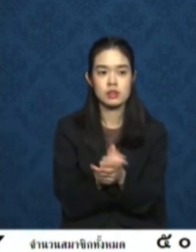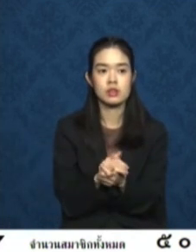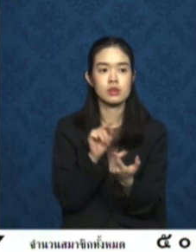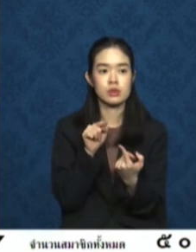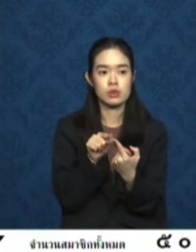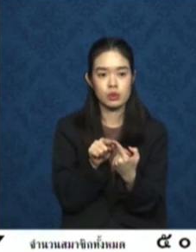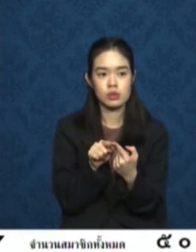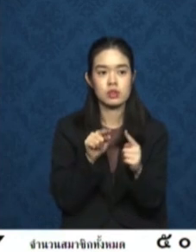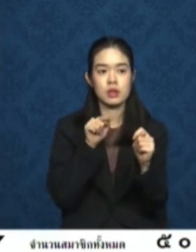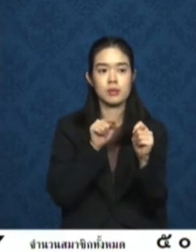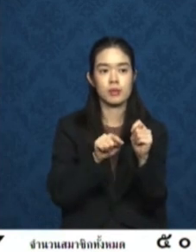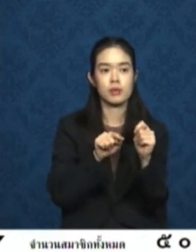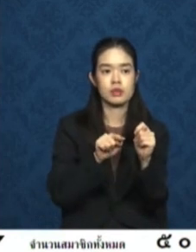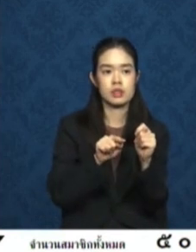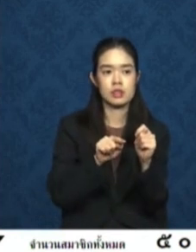พระปรงเห